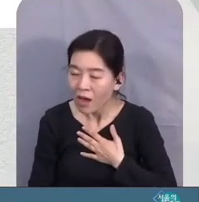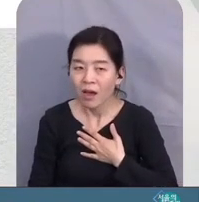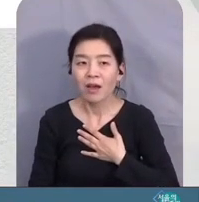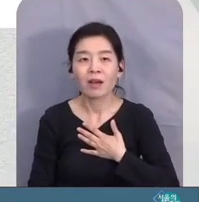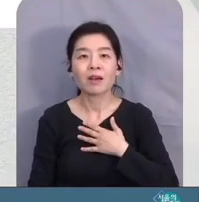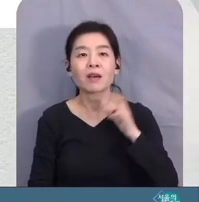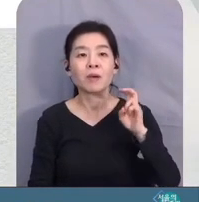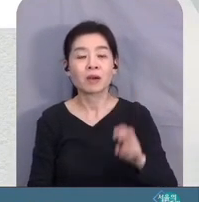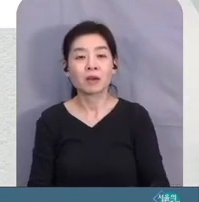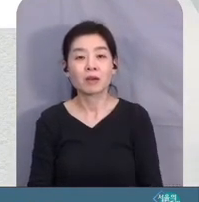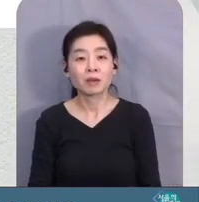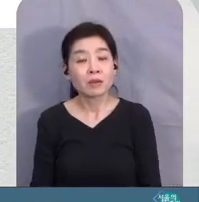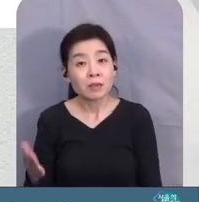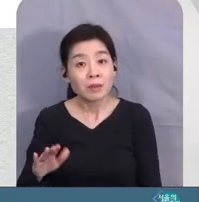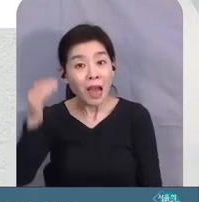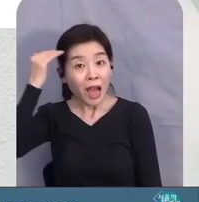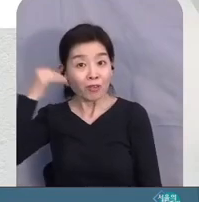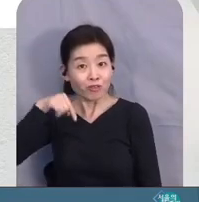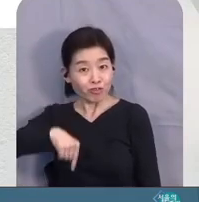그런데 한국에는 누가 있죠?